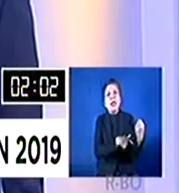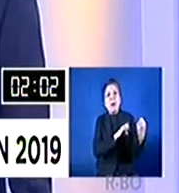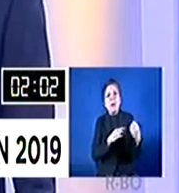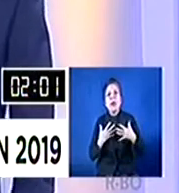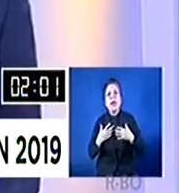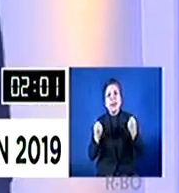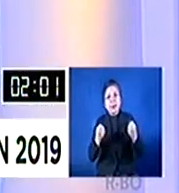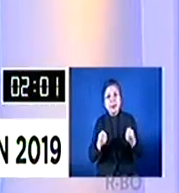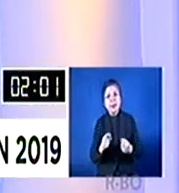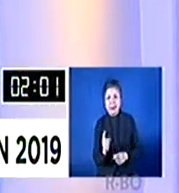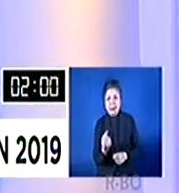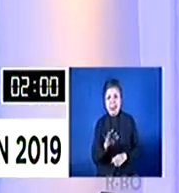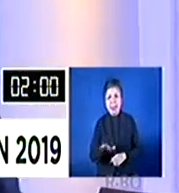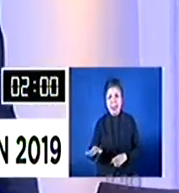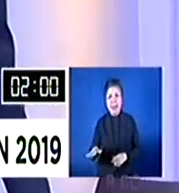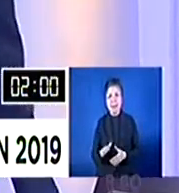Terima kasih. Baik.